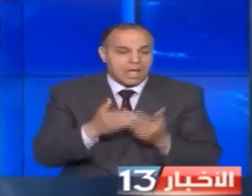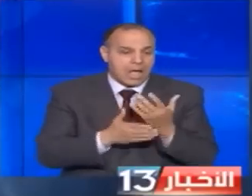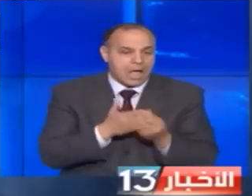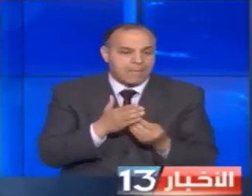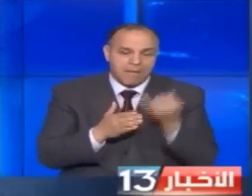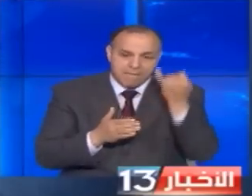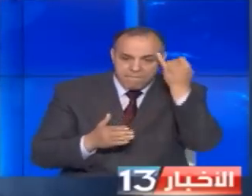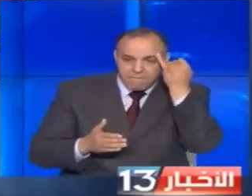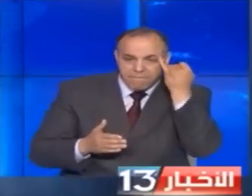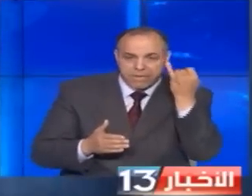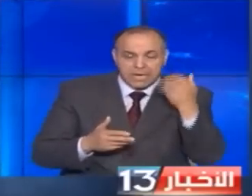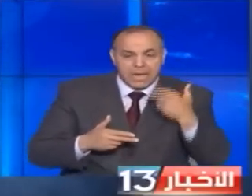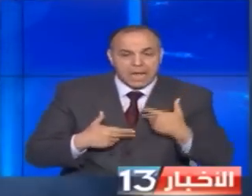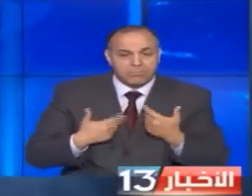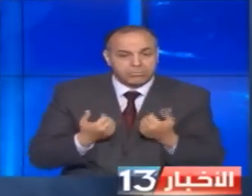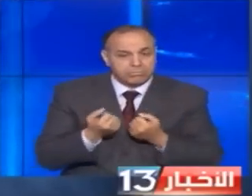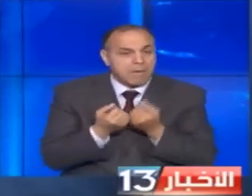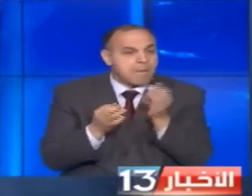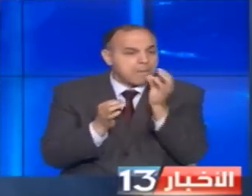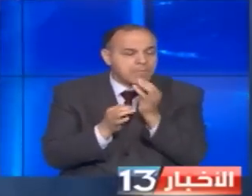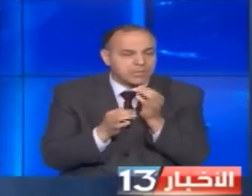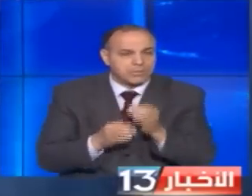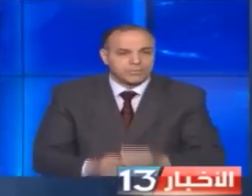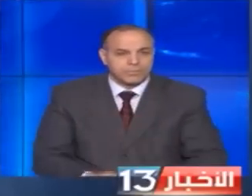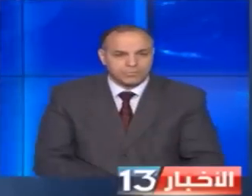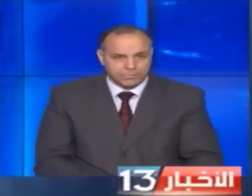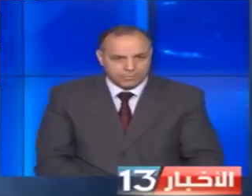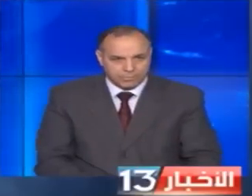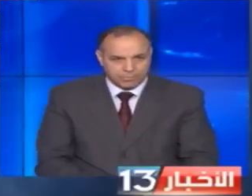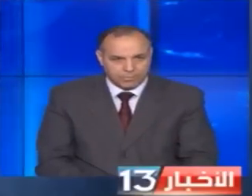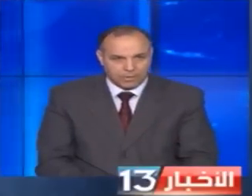مبادره للحيلوله دون ها دونها